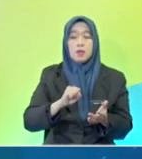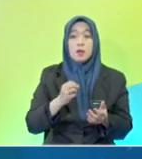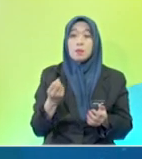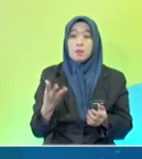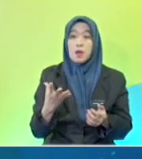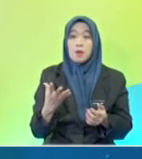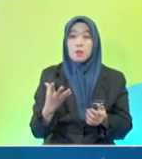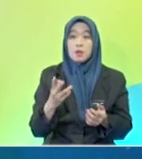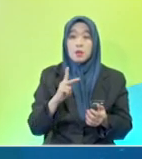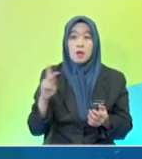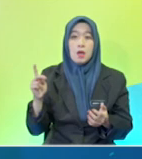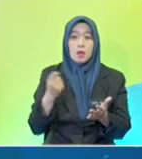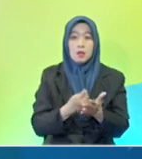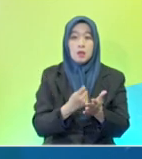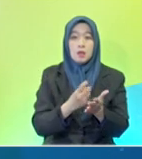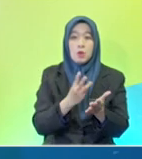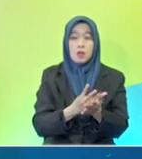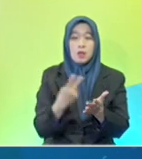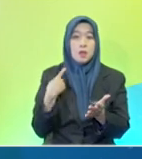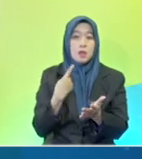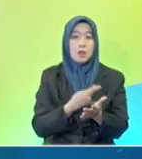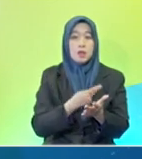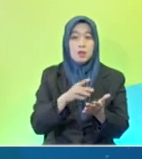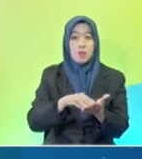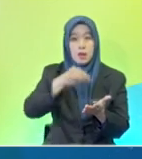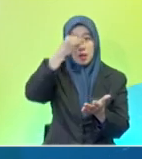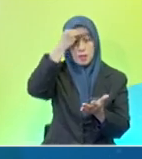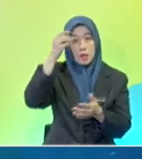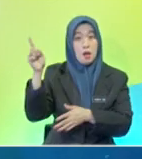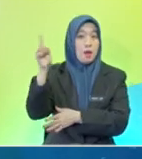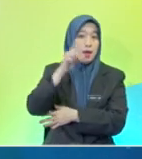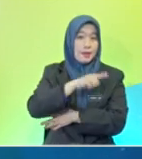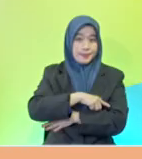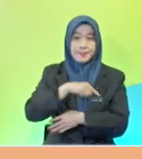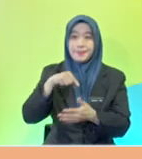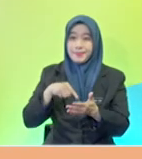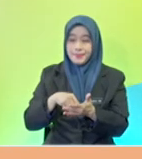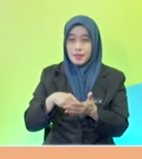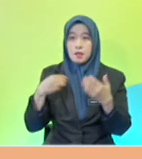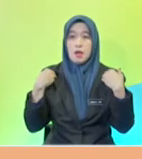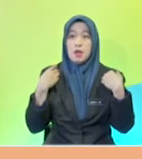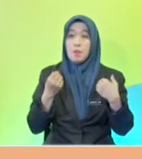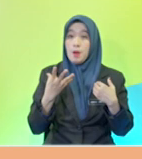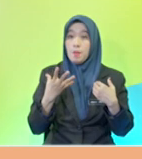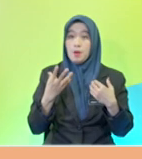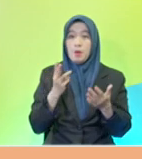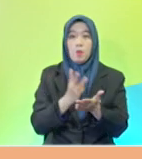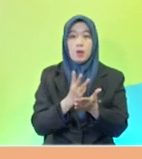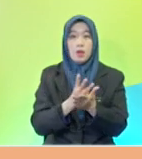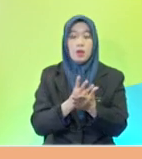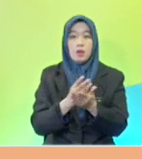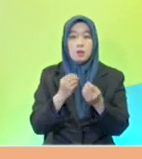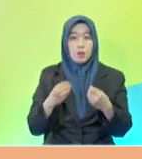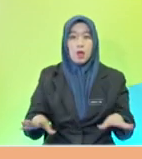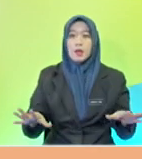Berapakah tanda waqaf yang dipelajari pada hari ini? Okey, ada berapa tanda waqaf yang telah dipelajari pada